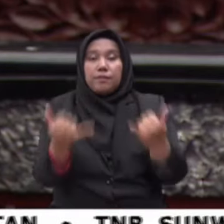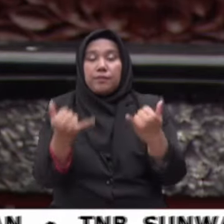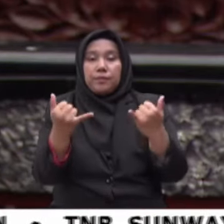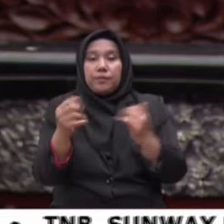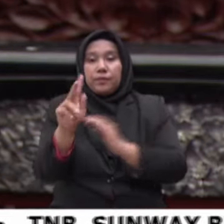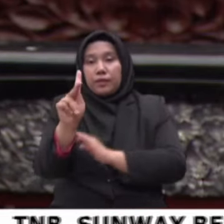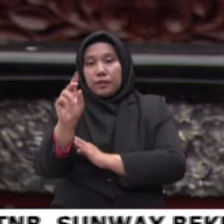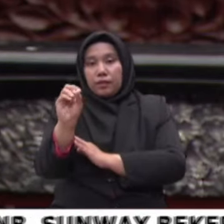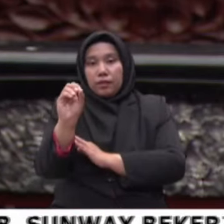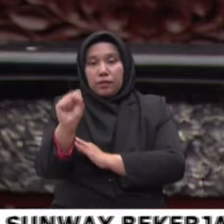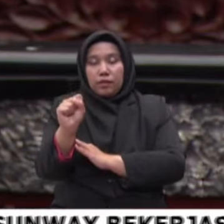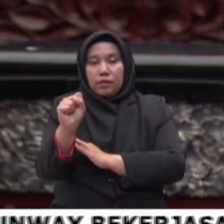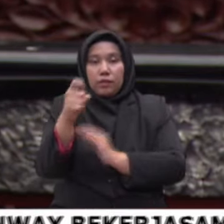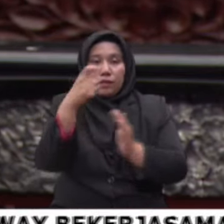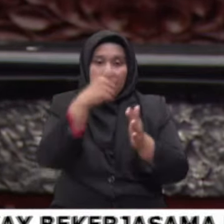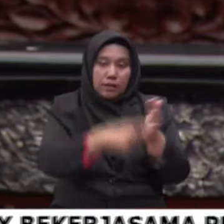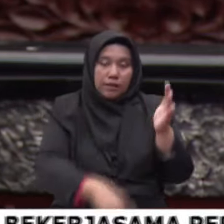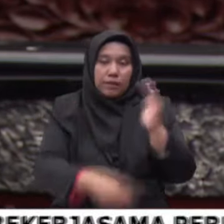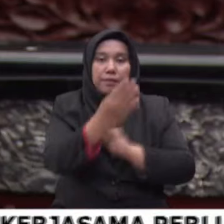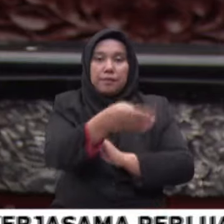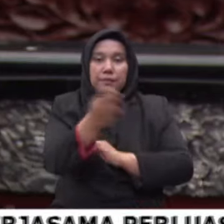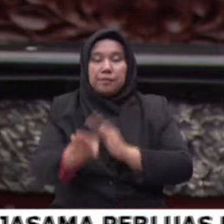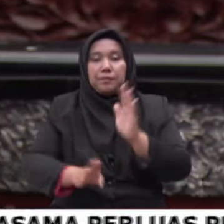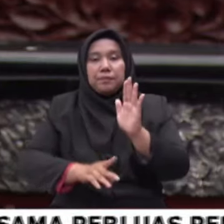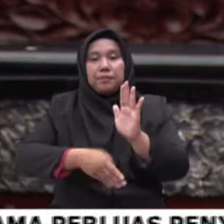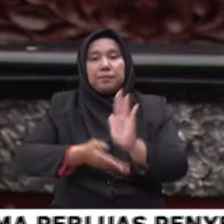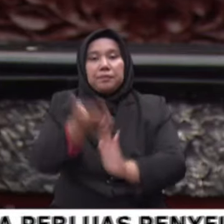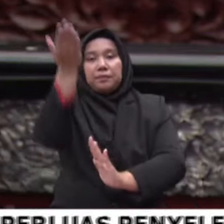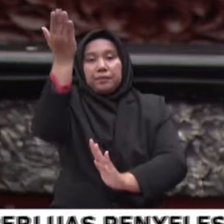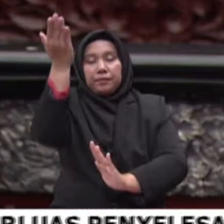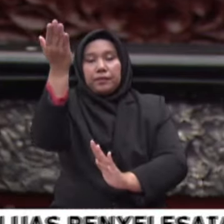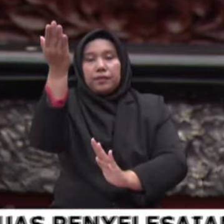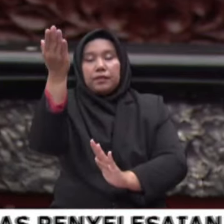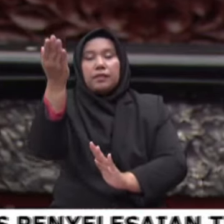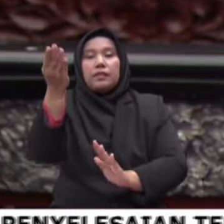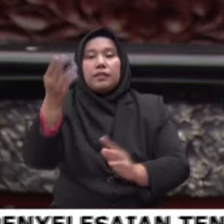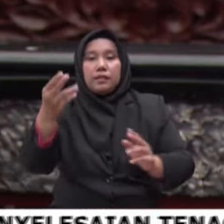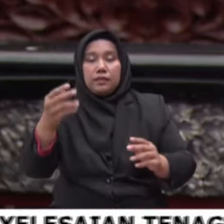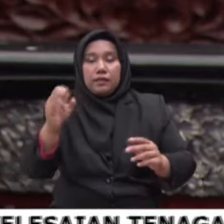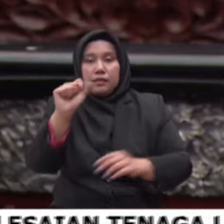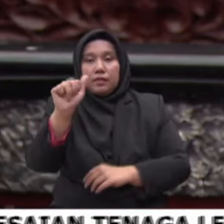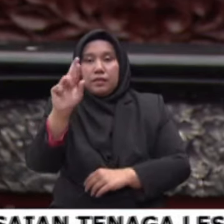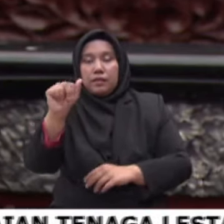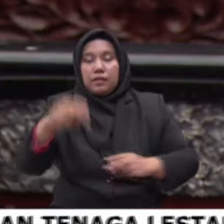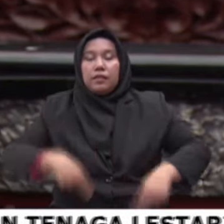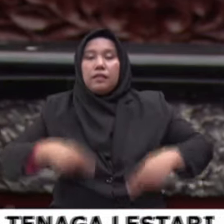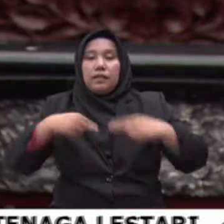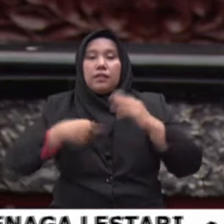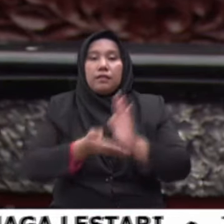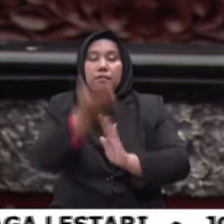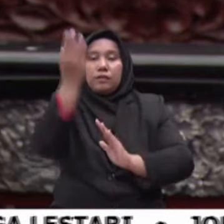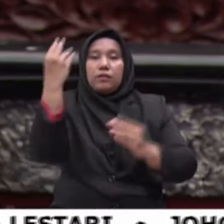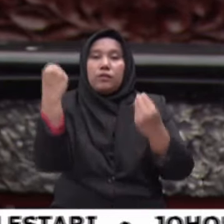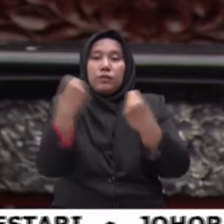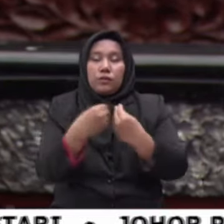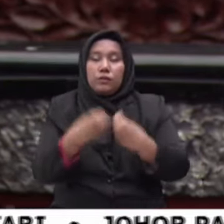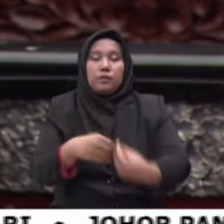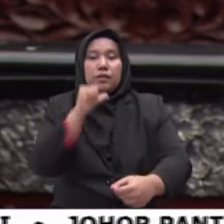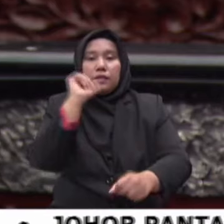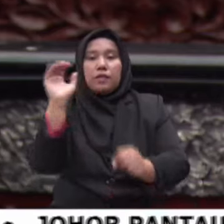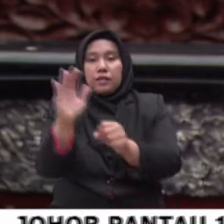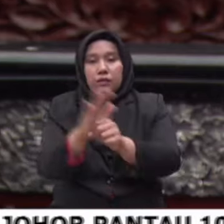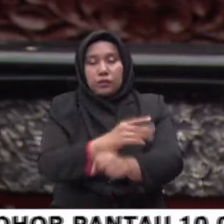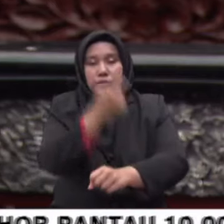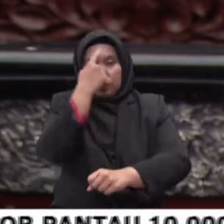kos harga barang meningkat, kos sara hidup meningkat. Jumlah ini tidak mencukupi untuk mereka